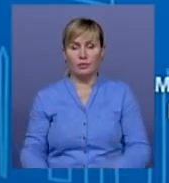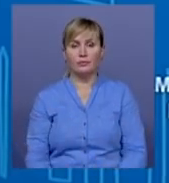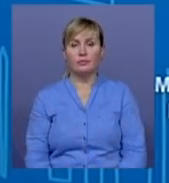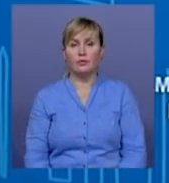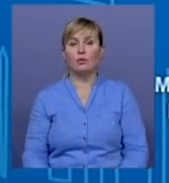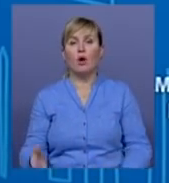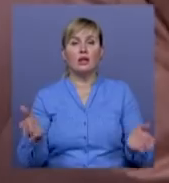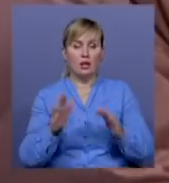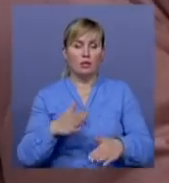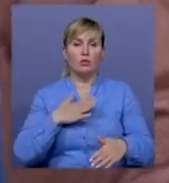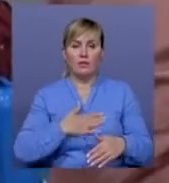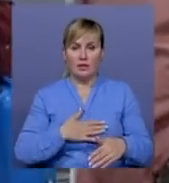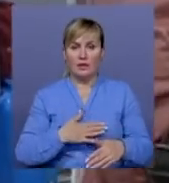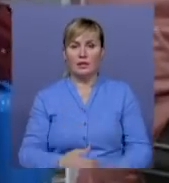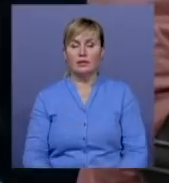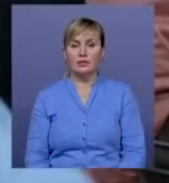остальных удовлетворительное.